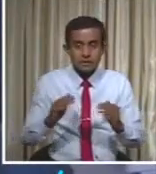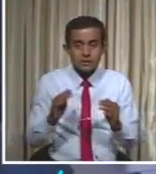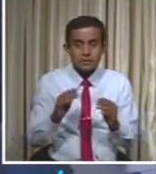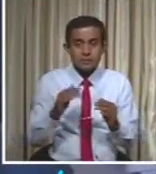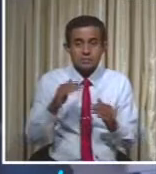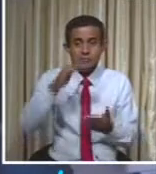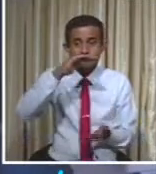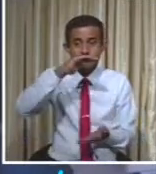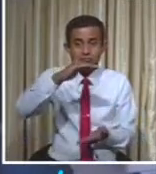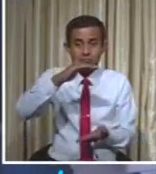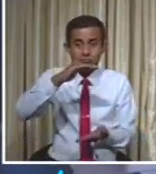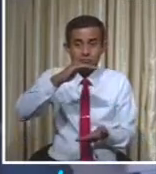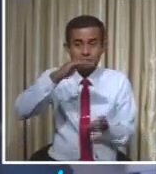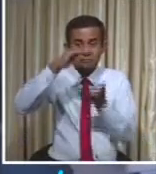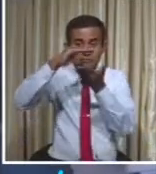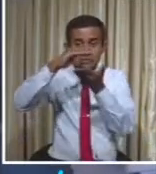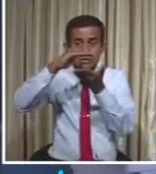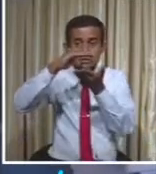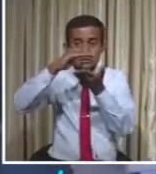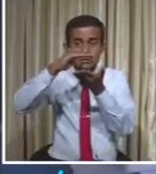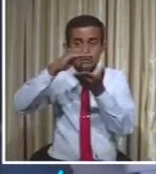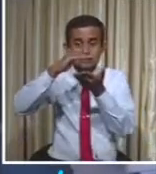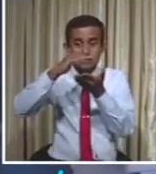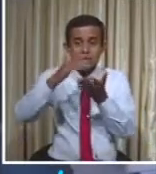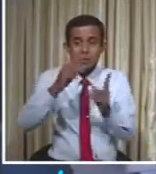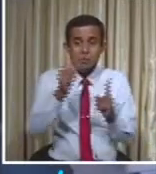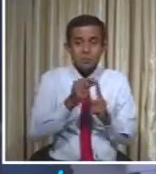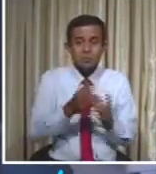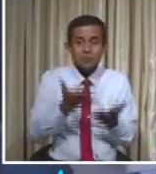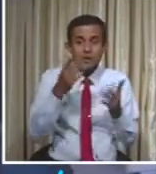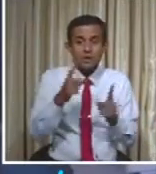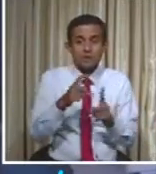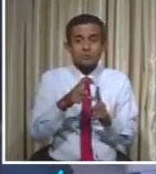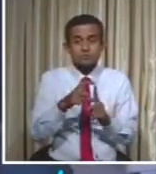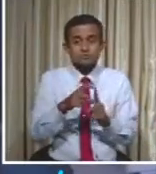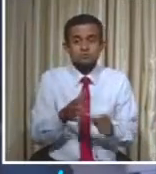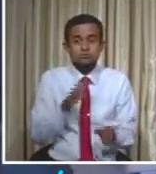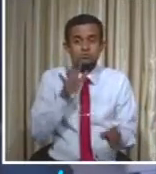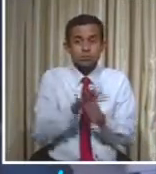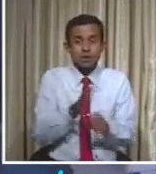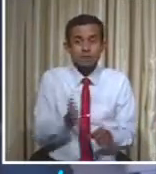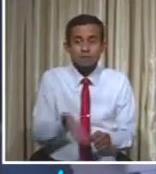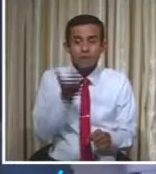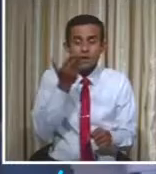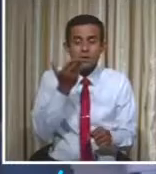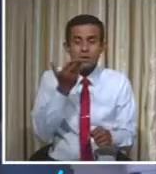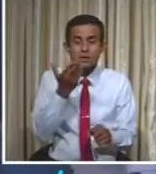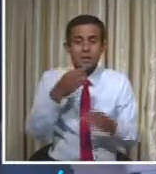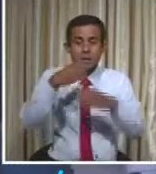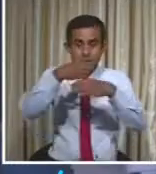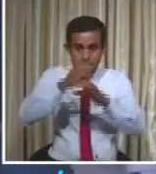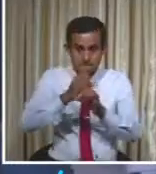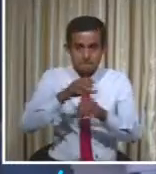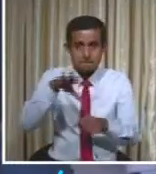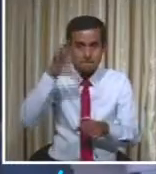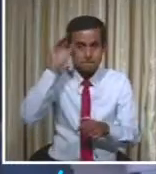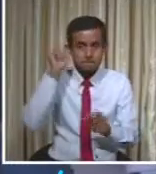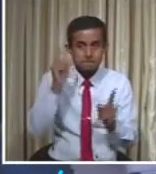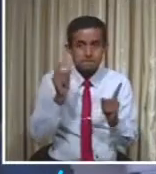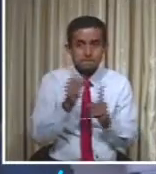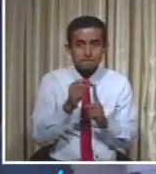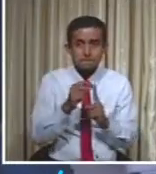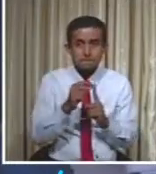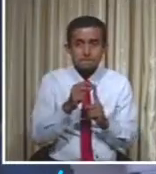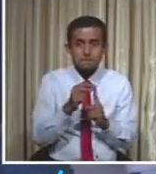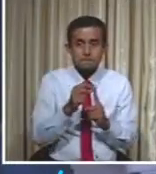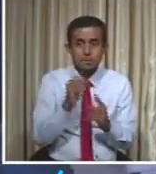අවකාශය වැඩි. ප්‍රොපේන් ප්‍රමාණය වැඩි වුණාම පීඩනයක් වැඩි. ඉතින් පැහැදිලිව විද්‍යාත්මකවම පිළිගන්නවා ප්‍රොපේන් වැඩි